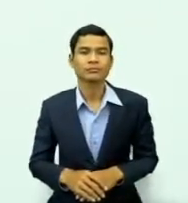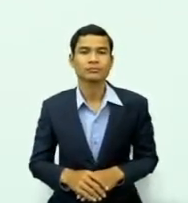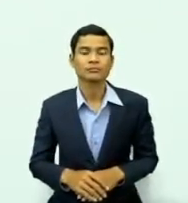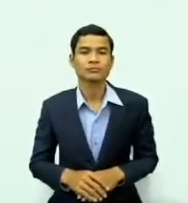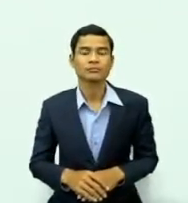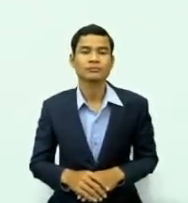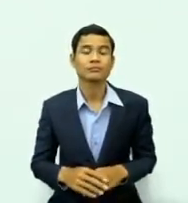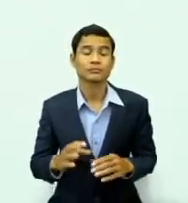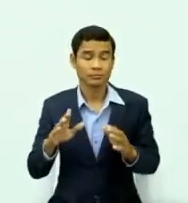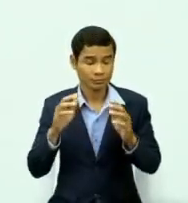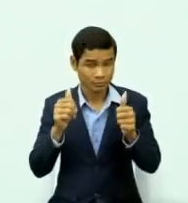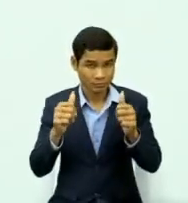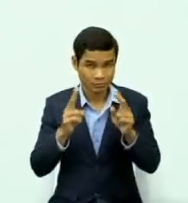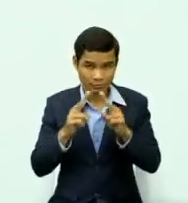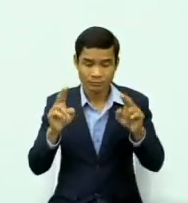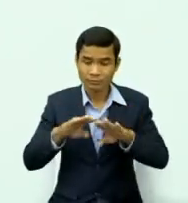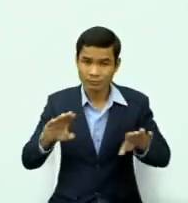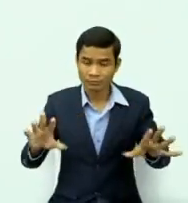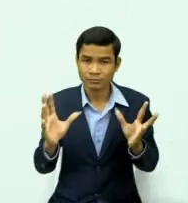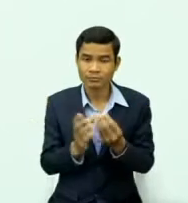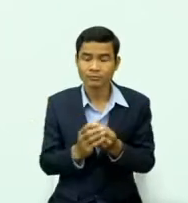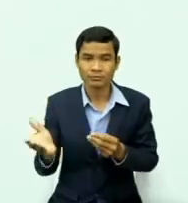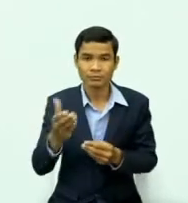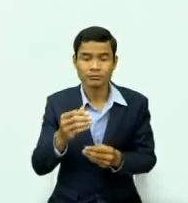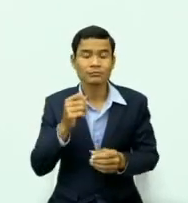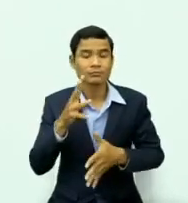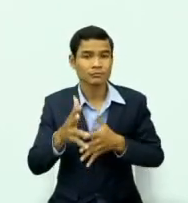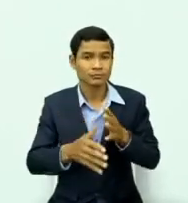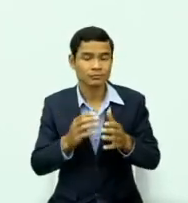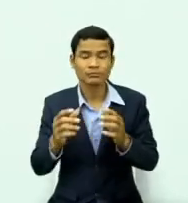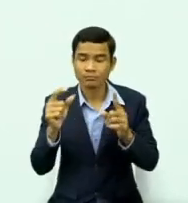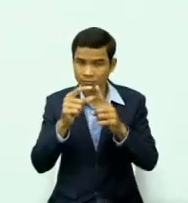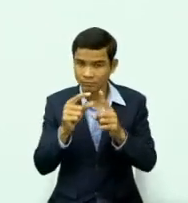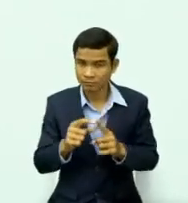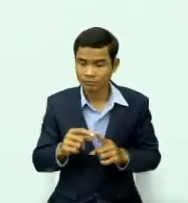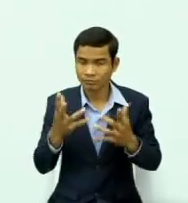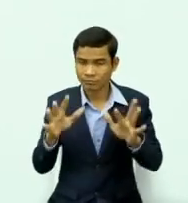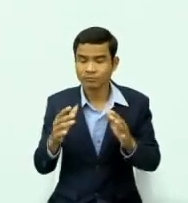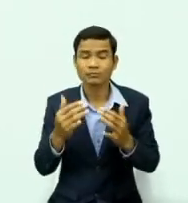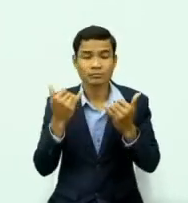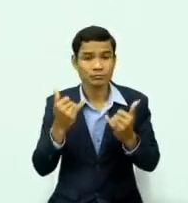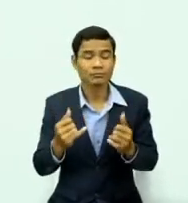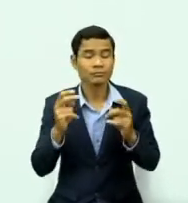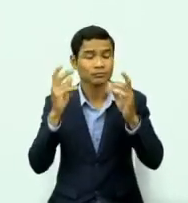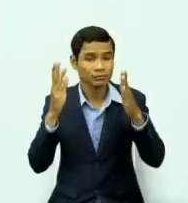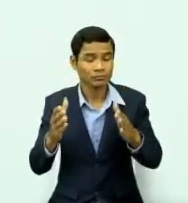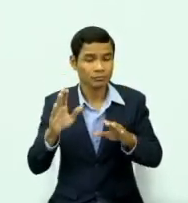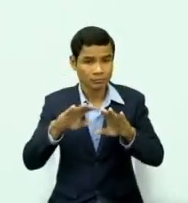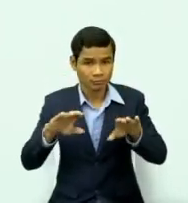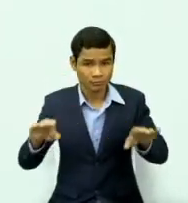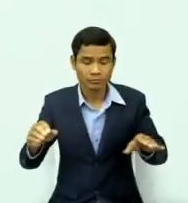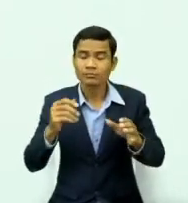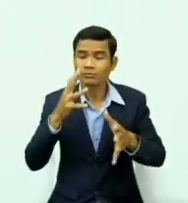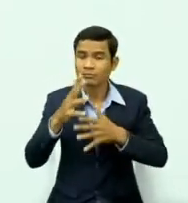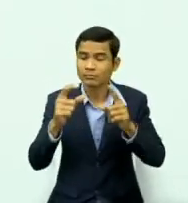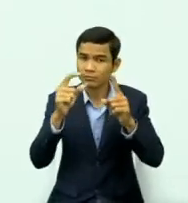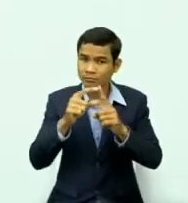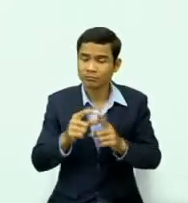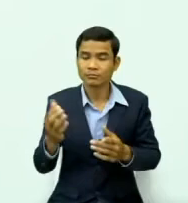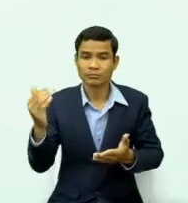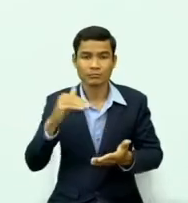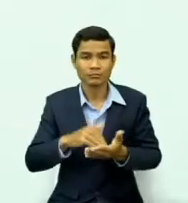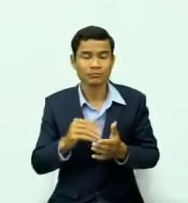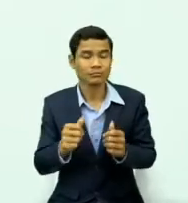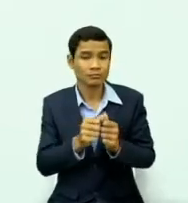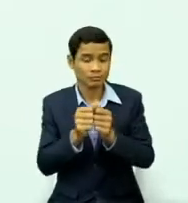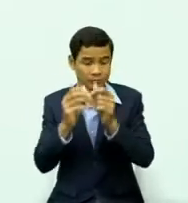Chà, lo nó con, ấy lên đi con tặng ạc nếp bàn ăn bị ní. Chà, rồi mà hỏi lên đi nè cừu nâng ai con cho rộp ăn bị ní mà đầu tiết. Chờ